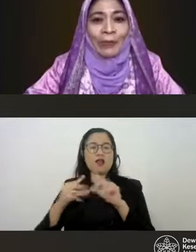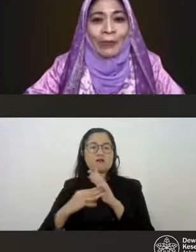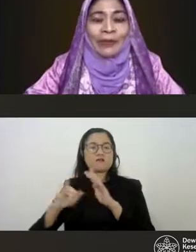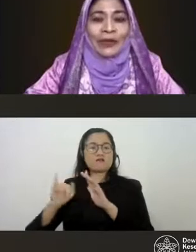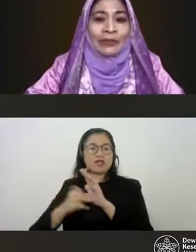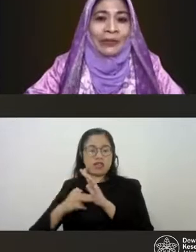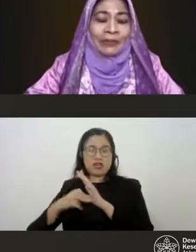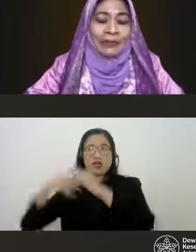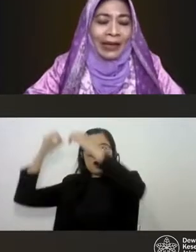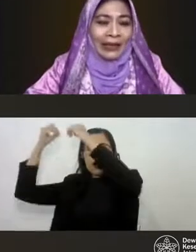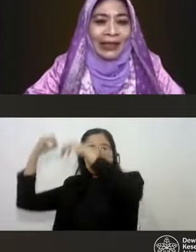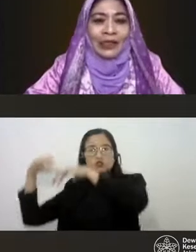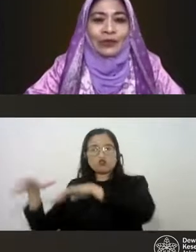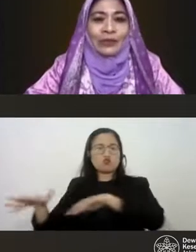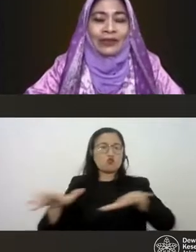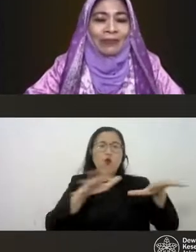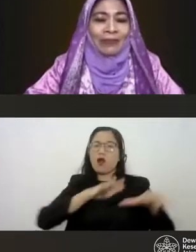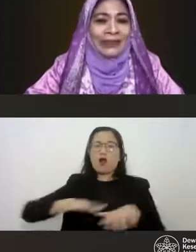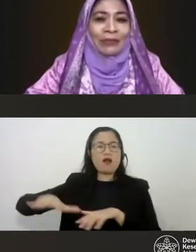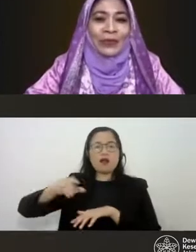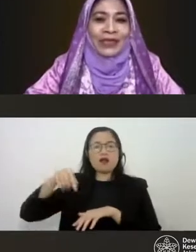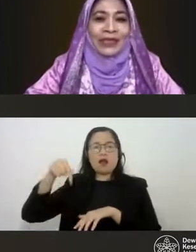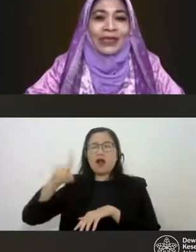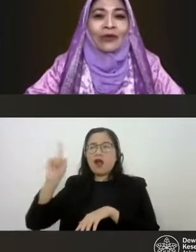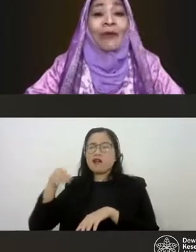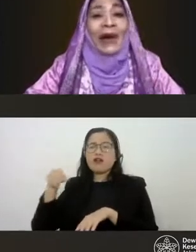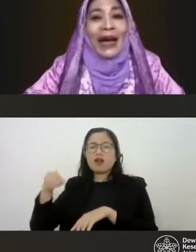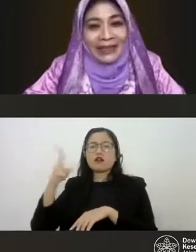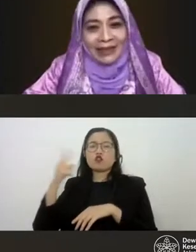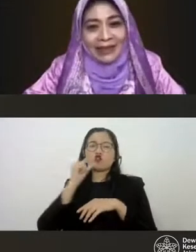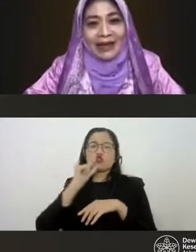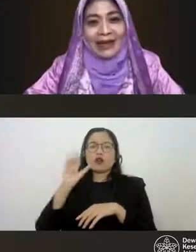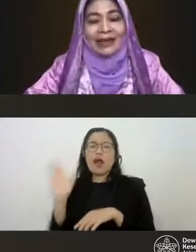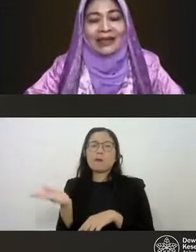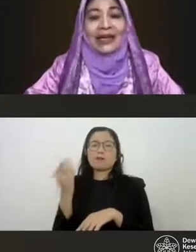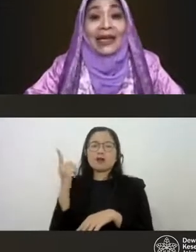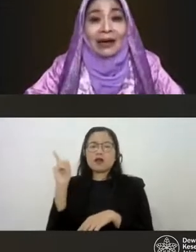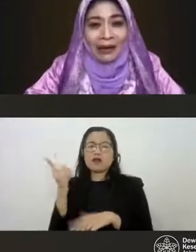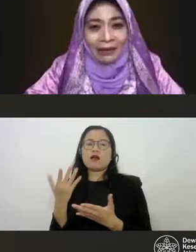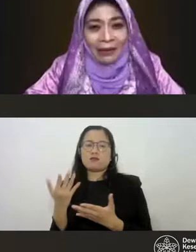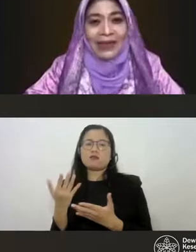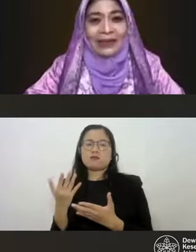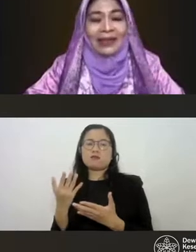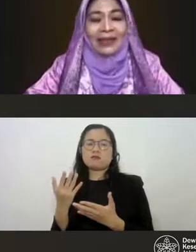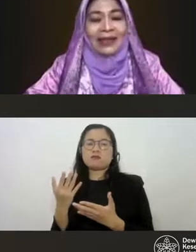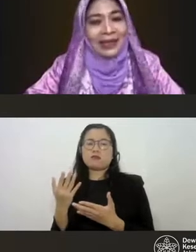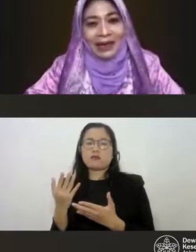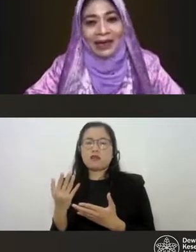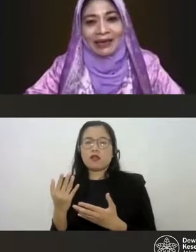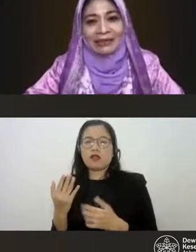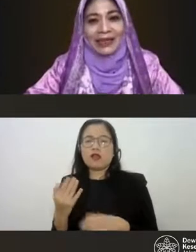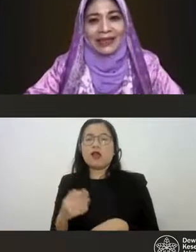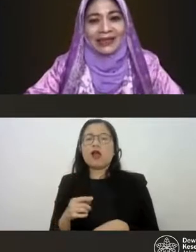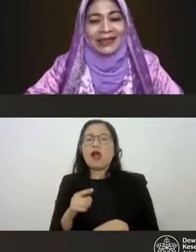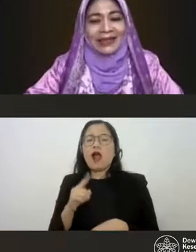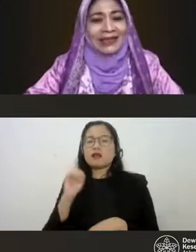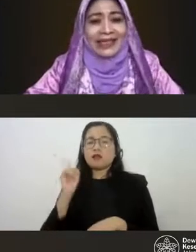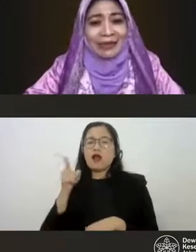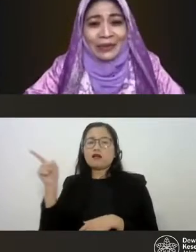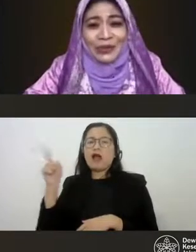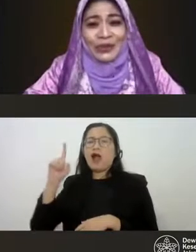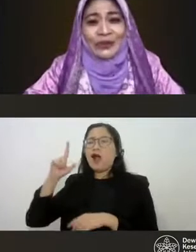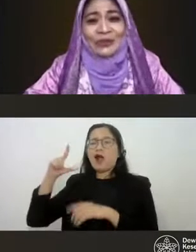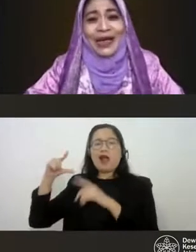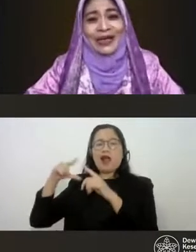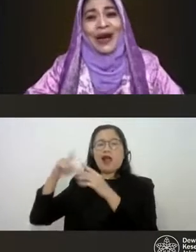khusus kepada beliau, ayat-ayatnya itu pasti berbunyi, wa ma arsalnaka illa rahmatan lil alamin. Saya